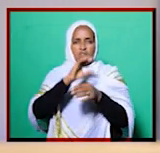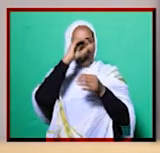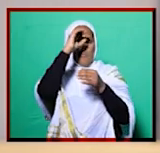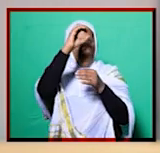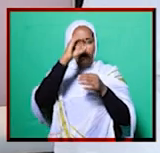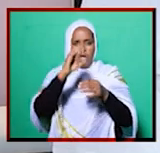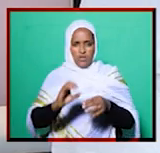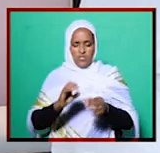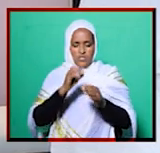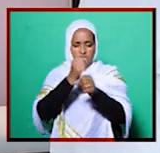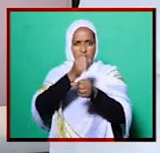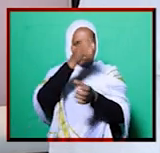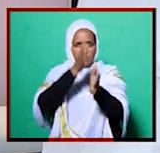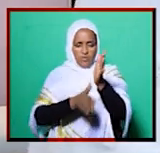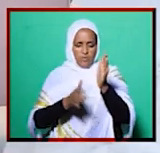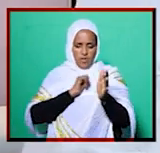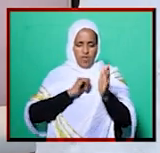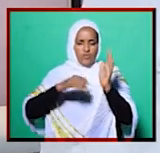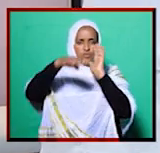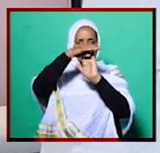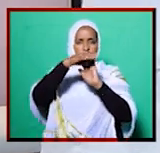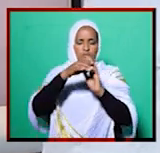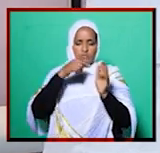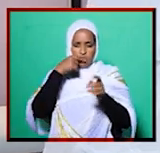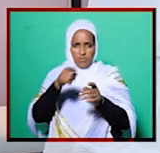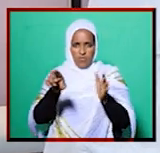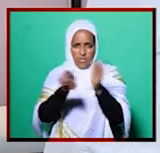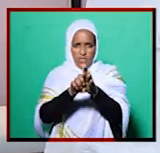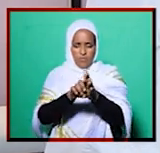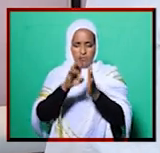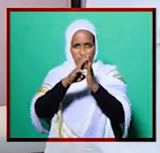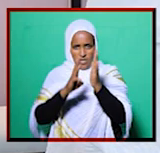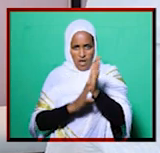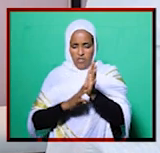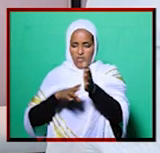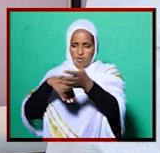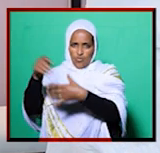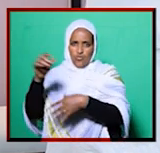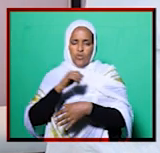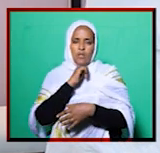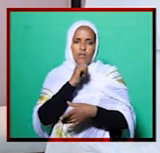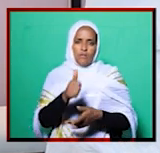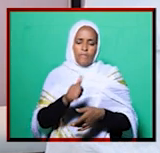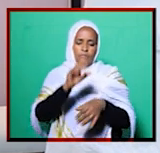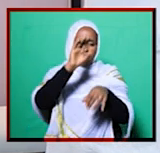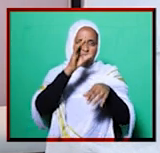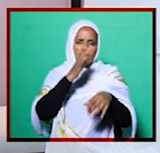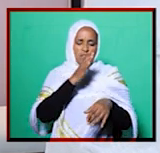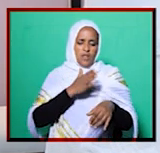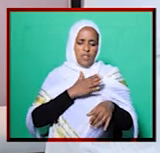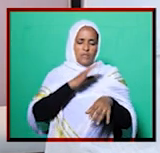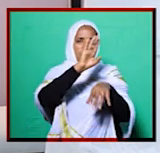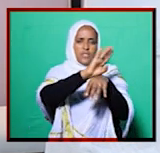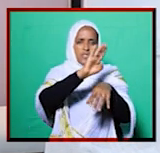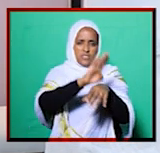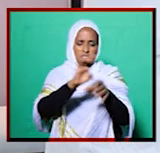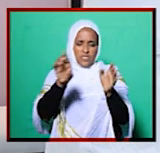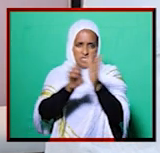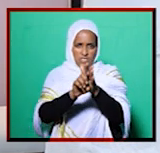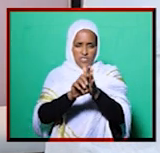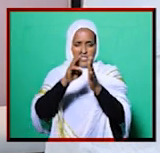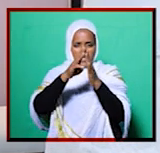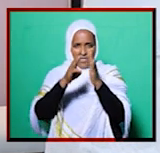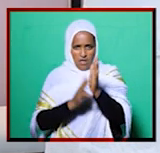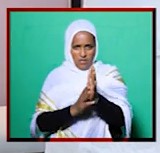አይደሉም የቤተክርስቲያን መዋቅር ስራ አስፈጻሚዎቹም ደግሞ ራሴን እኮ እየናገራለሁ በህግና በአግባብ እየተወጣን